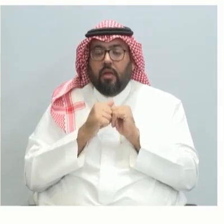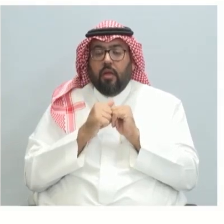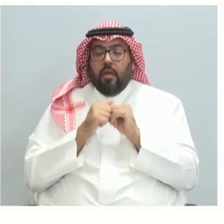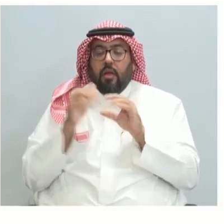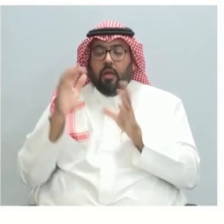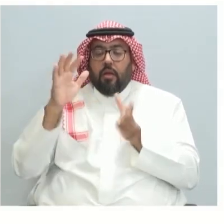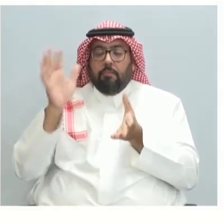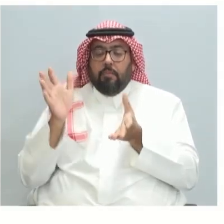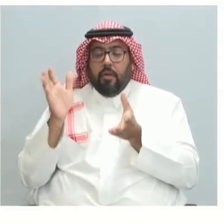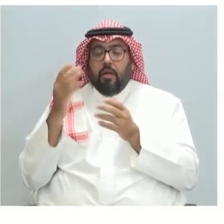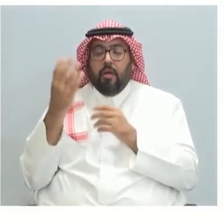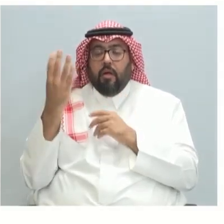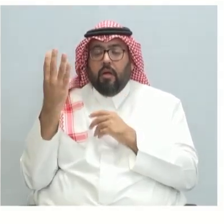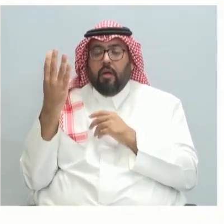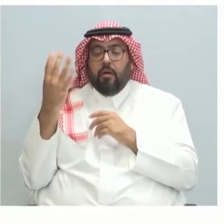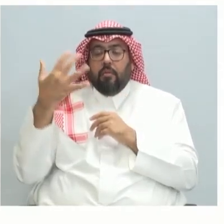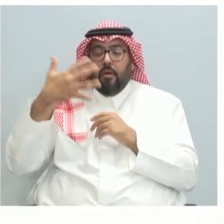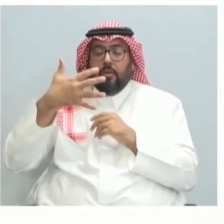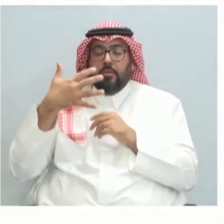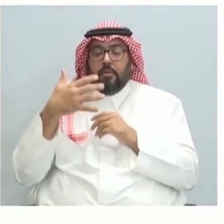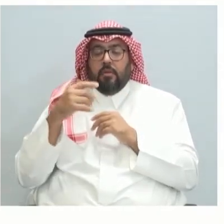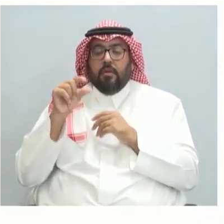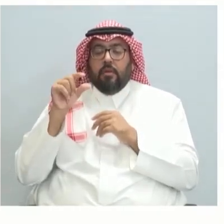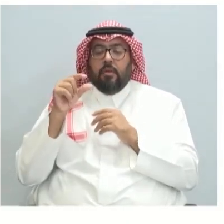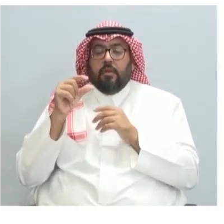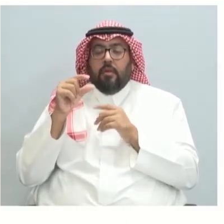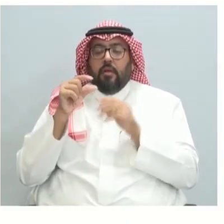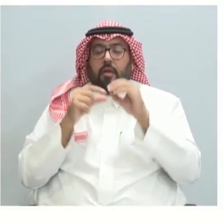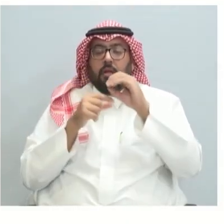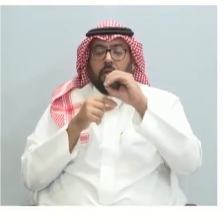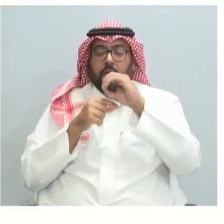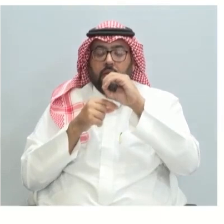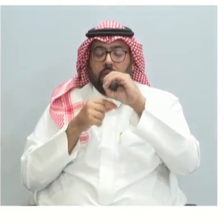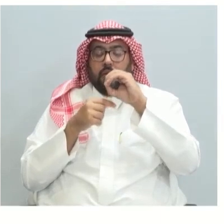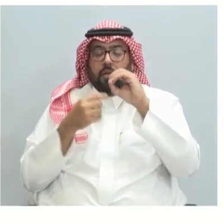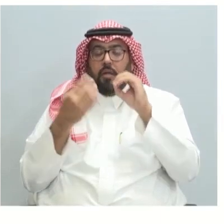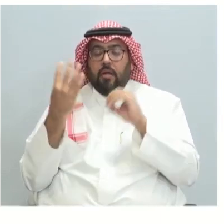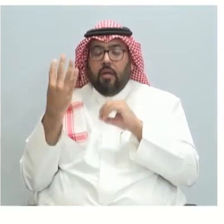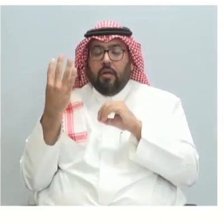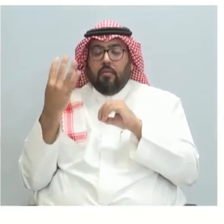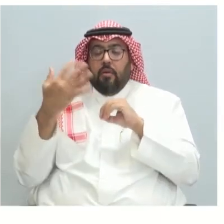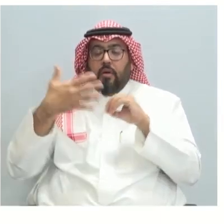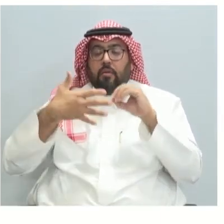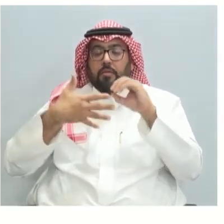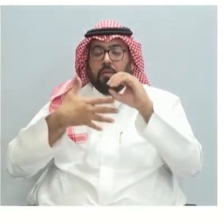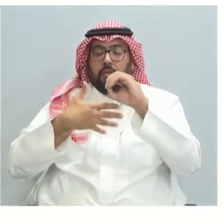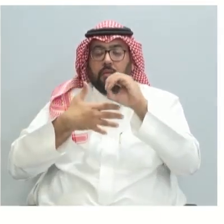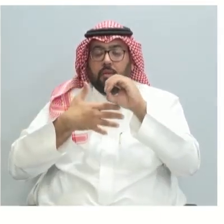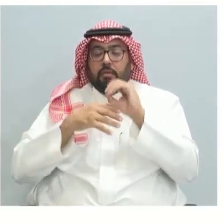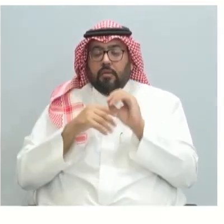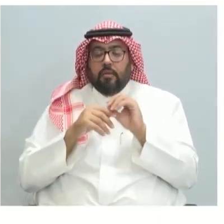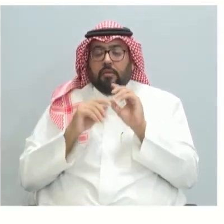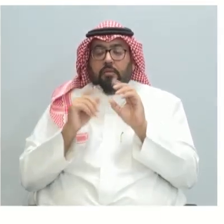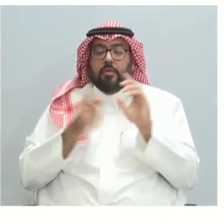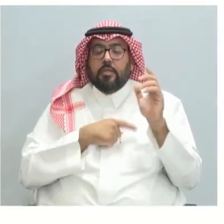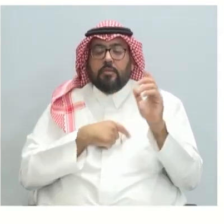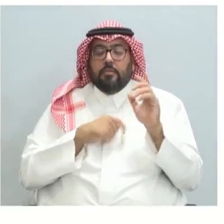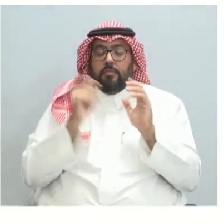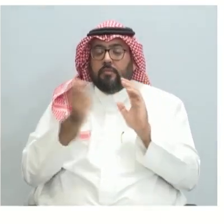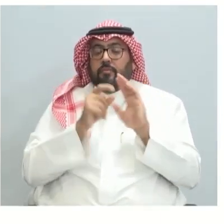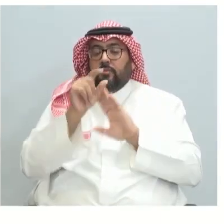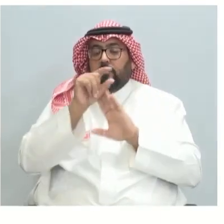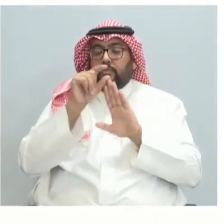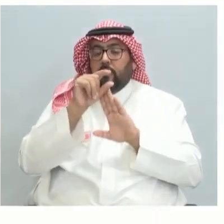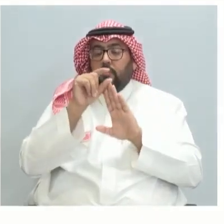والمتبقيه هي 54 درجه نسمي كل قطاع من الرسم بناء الخضار الذي يمثله ونسبته المئويه ثم نكتب